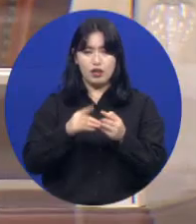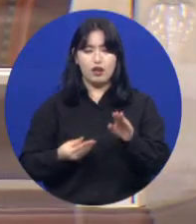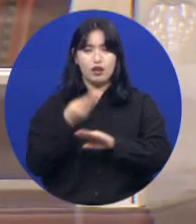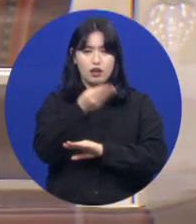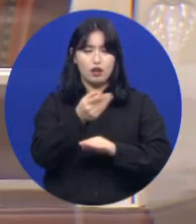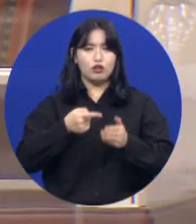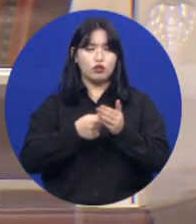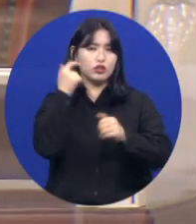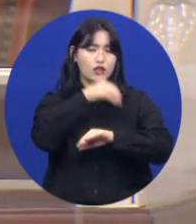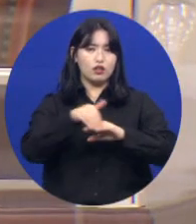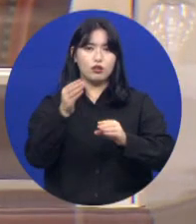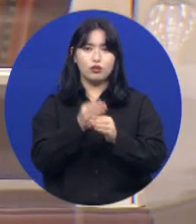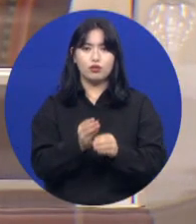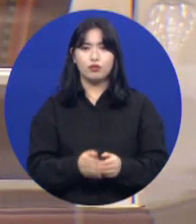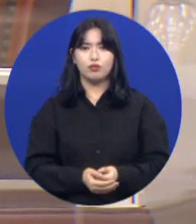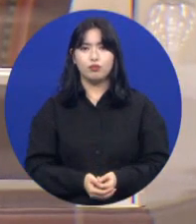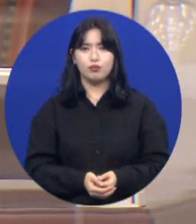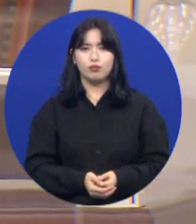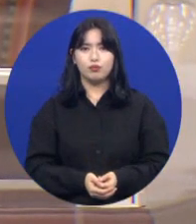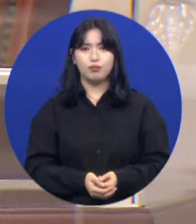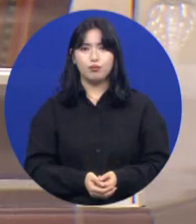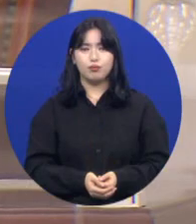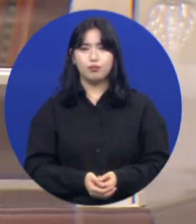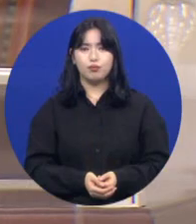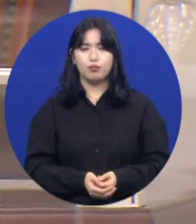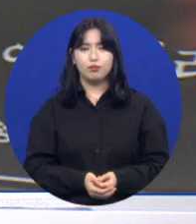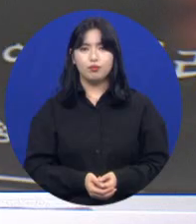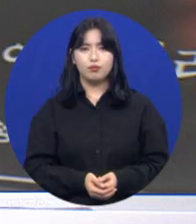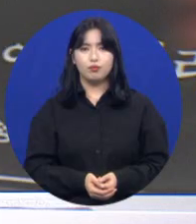상정을 추진한다는 방침입니다.